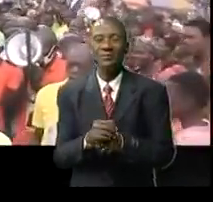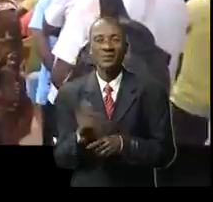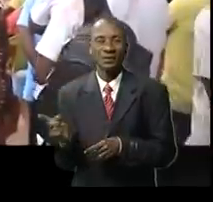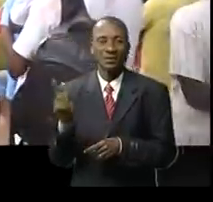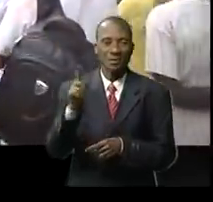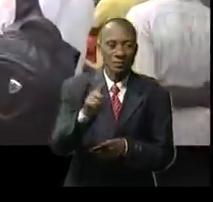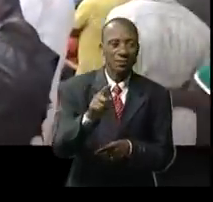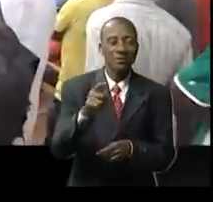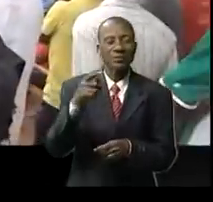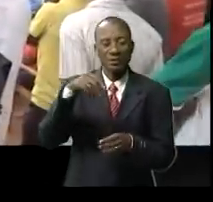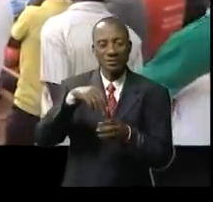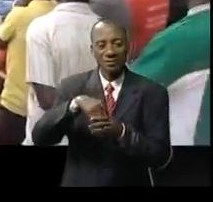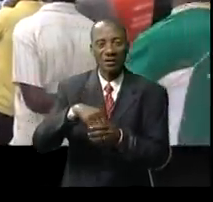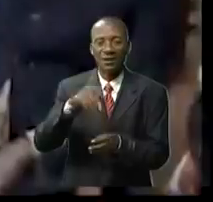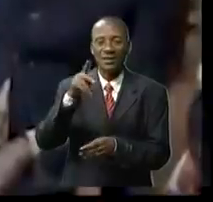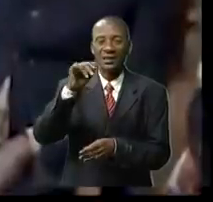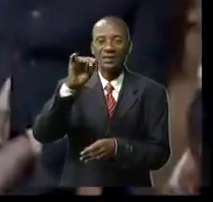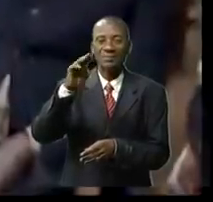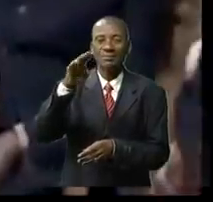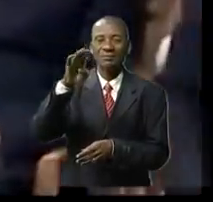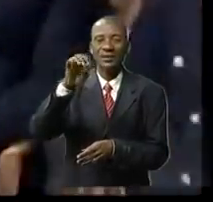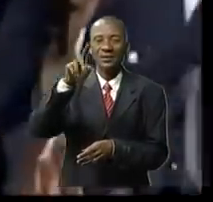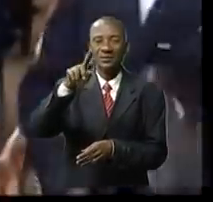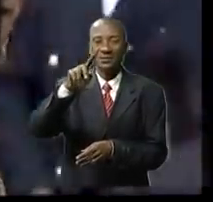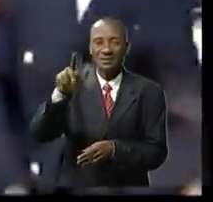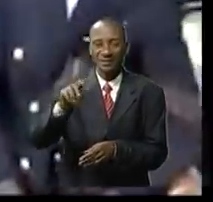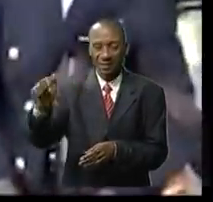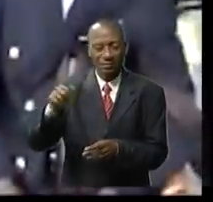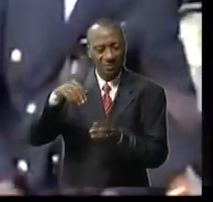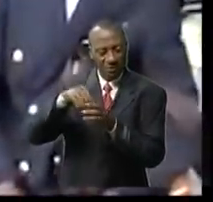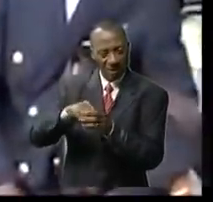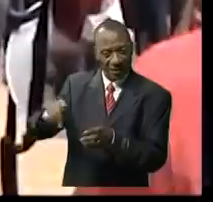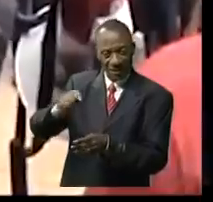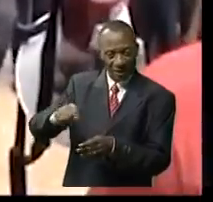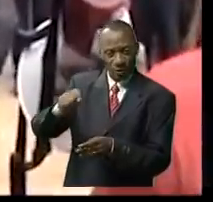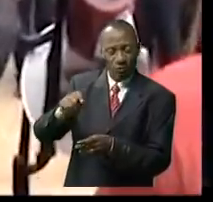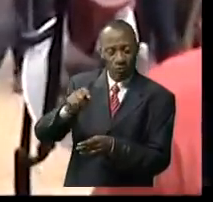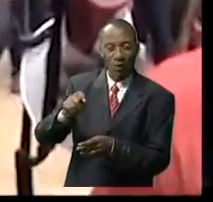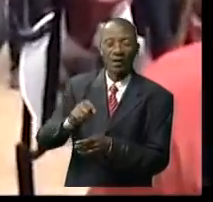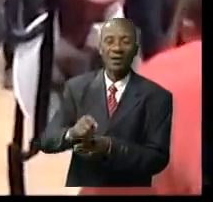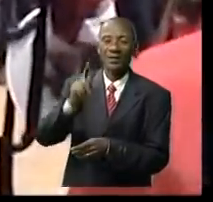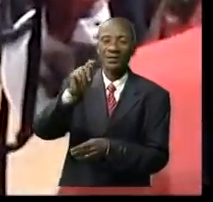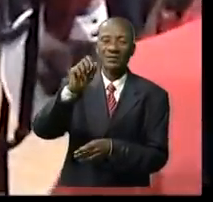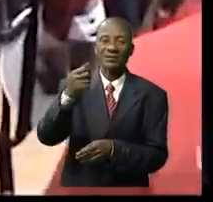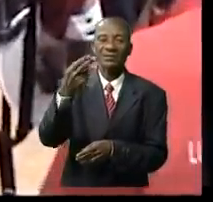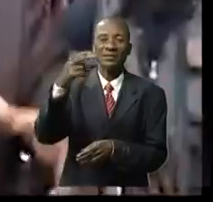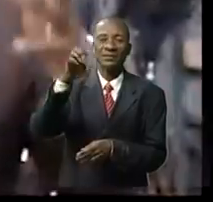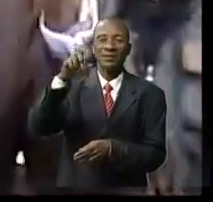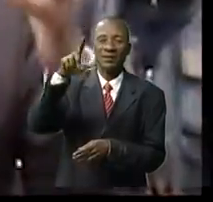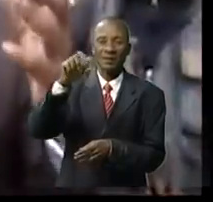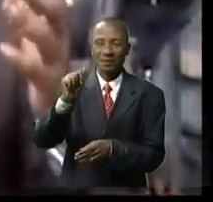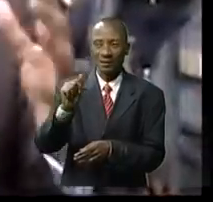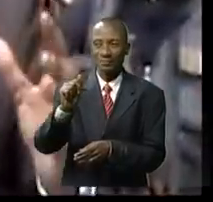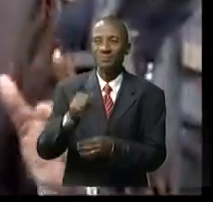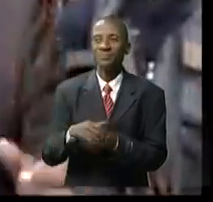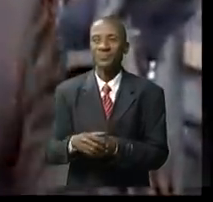à Kimbenza et à Luangu dans les territoires de Tchela. Fils du terroir, Tristan Aloïs Lubela Mbumba a